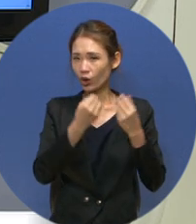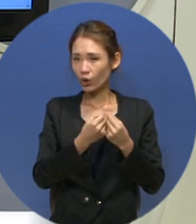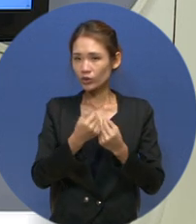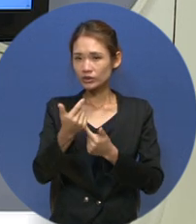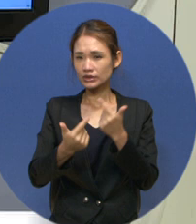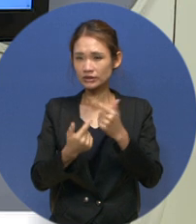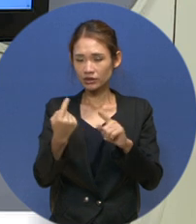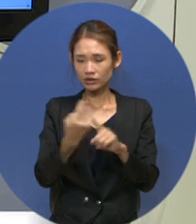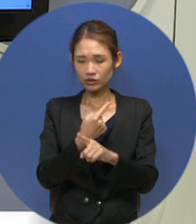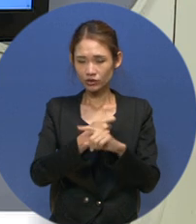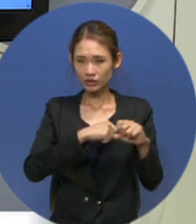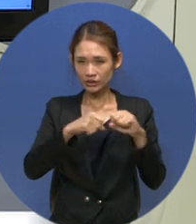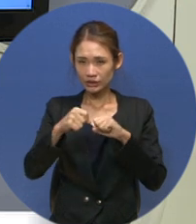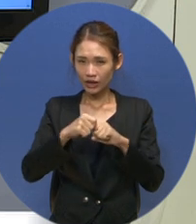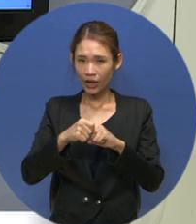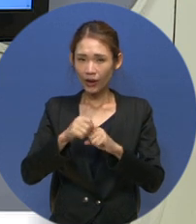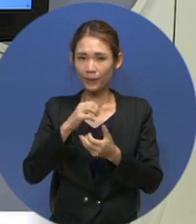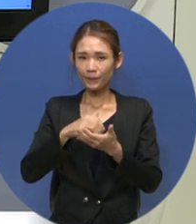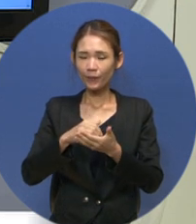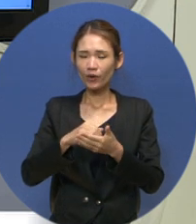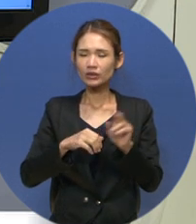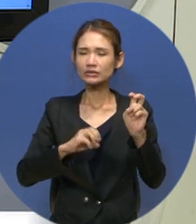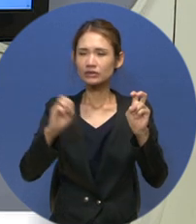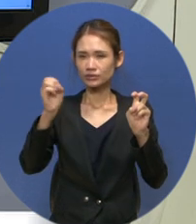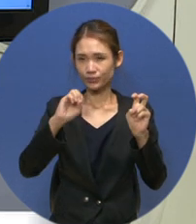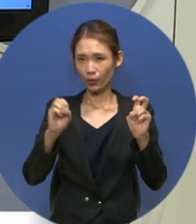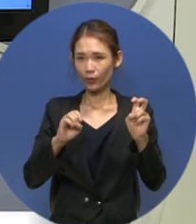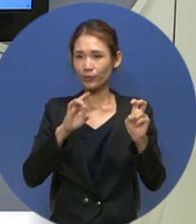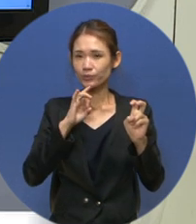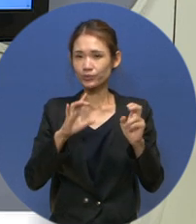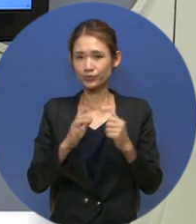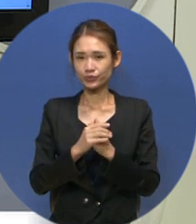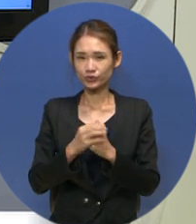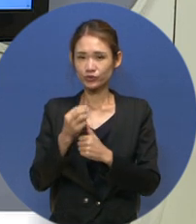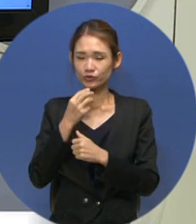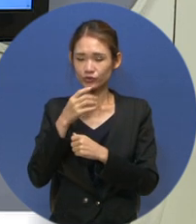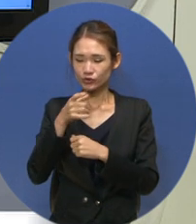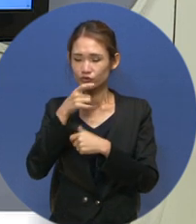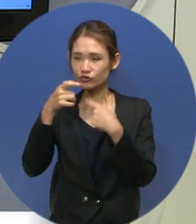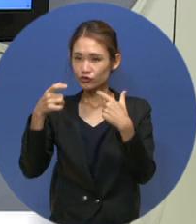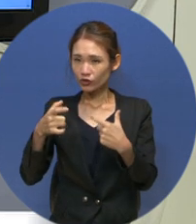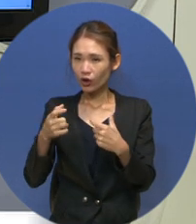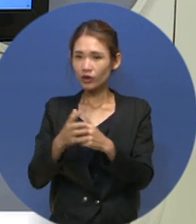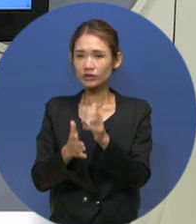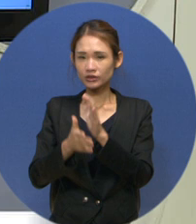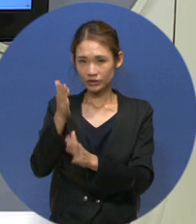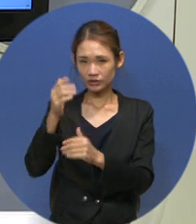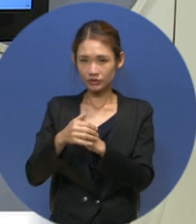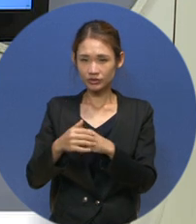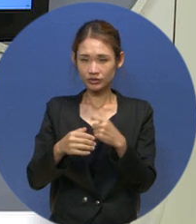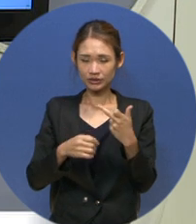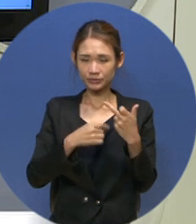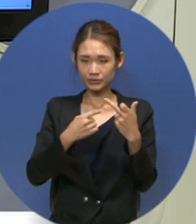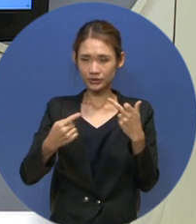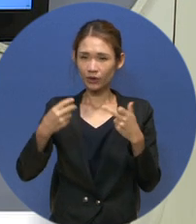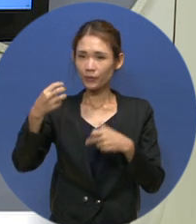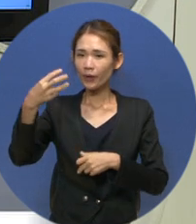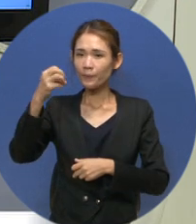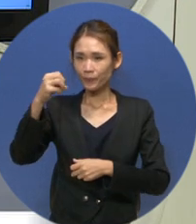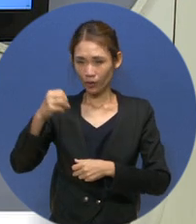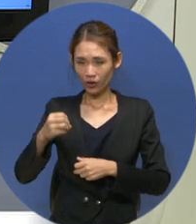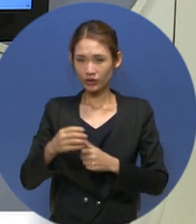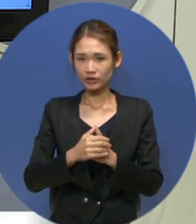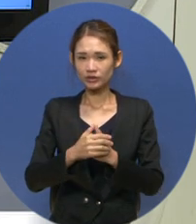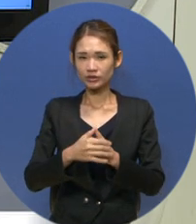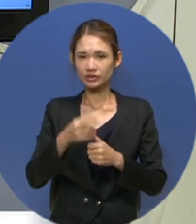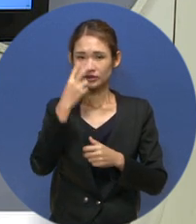시정 조치 이행 유리 20% 에 불과했으며 수원시의 경우도 이행 유리 12.3% 로 나타나는 등